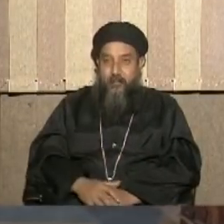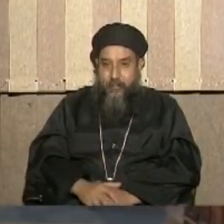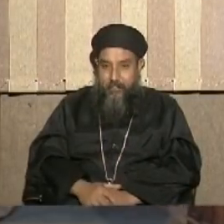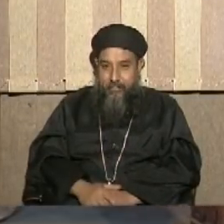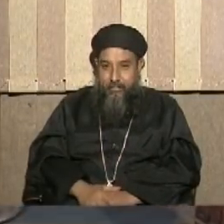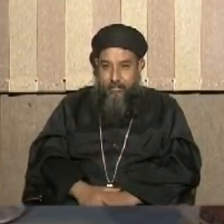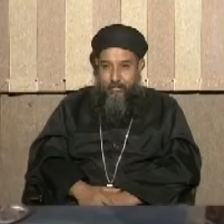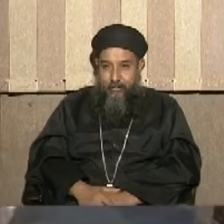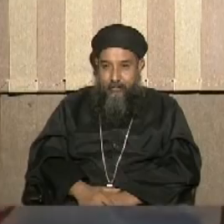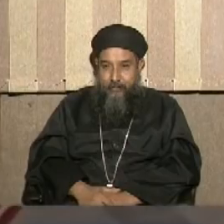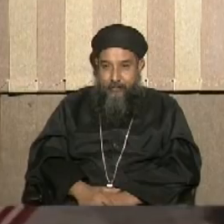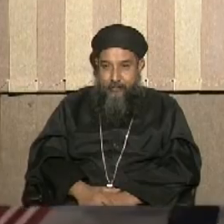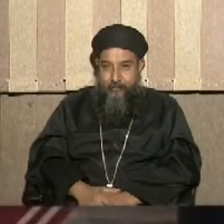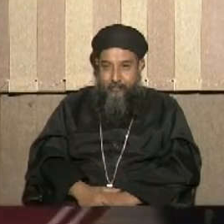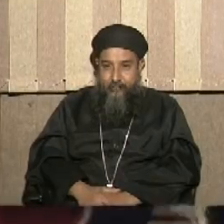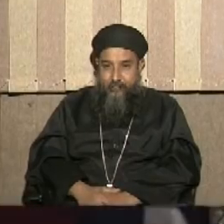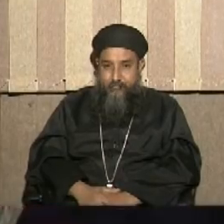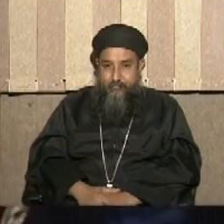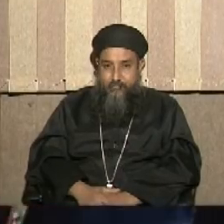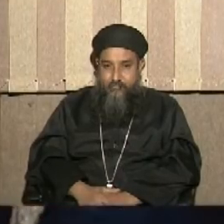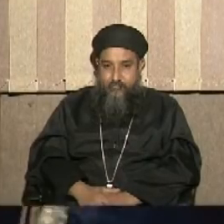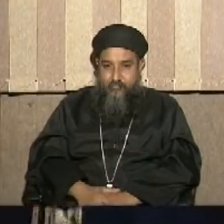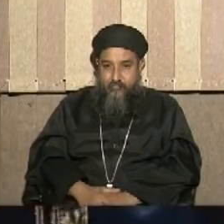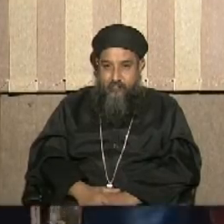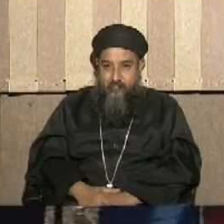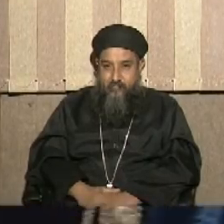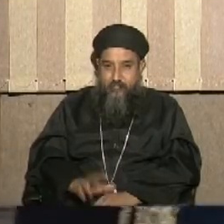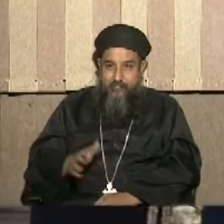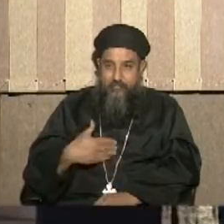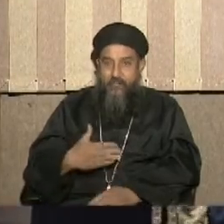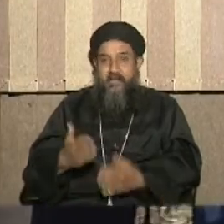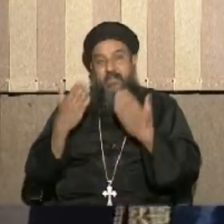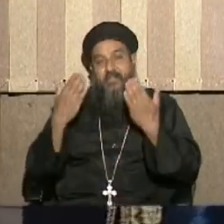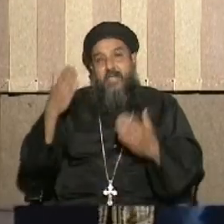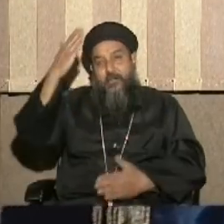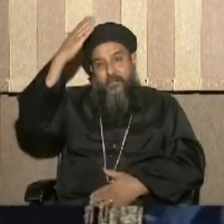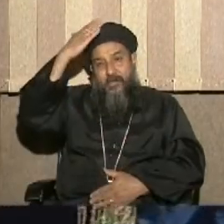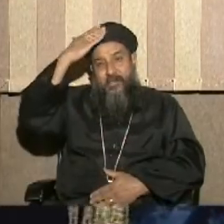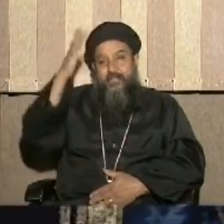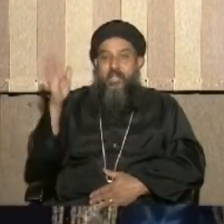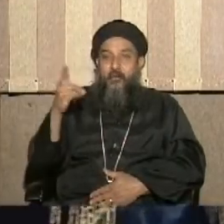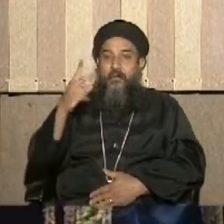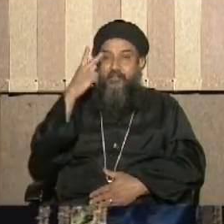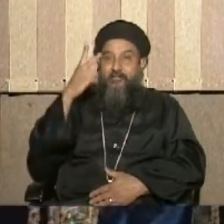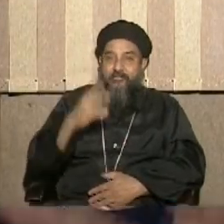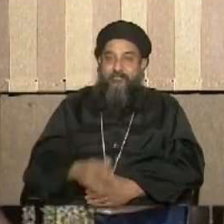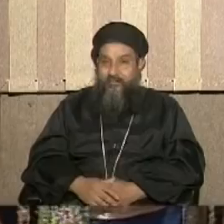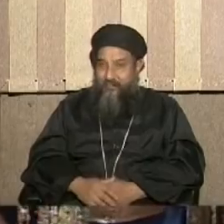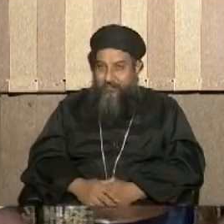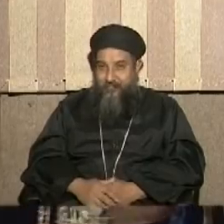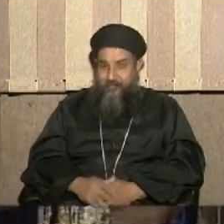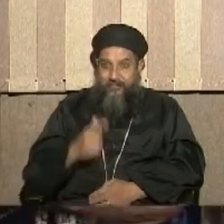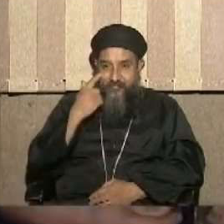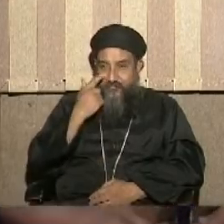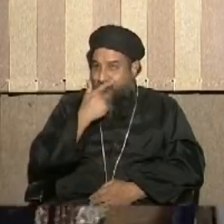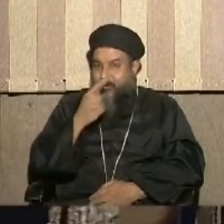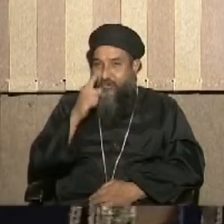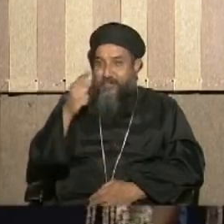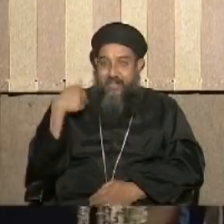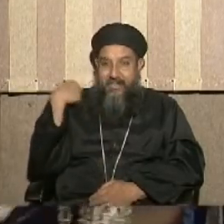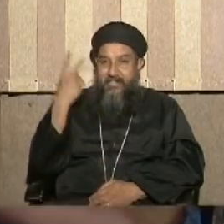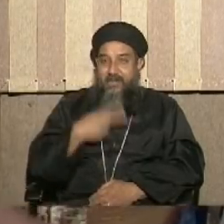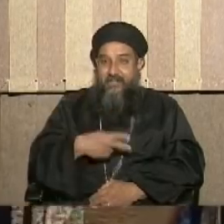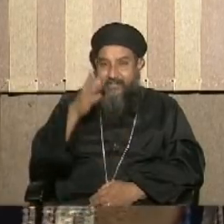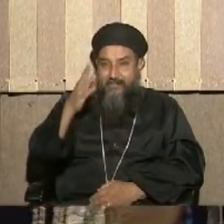تعيش يا مولاي. عشت انا يا مولاي. مش واحنا داخلين نقول يا بركة ماكسيموس ودوماديوس؟ نعم شفت دول